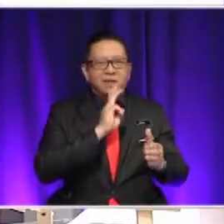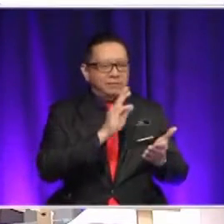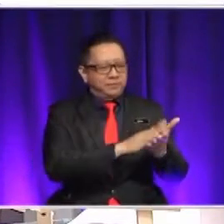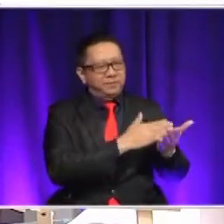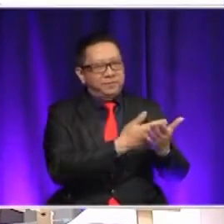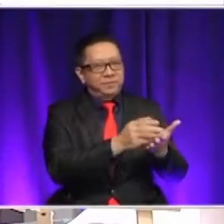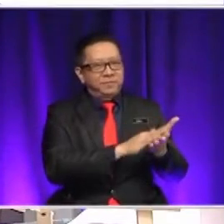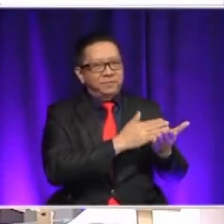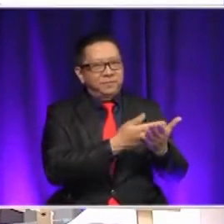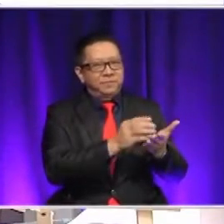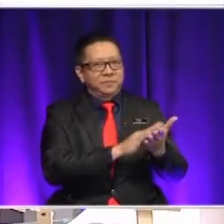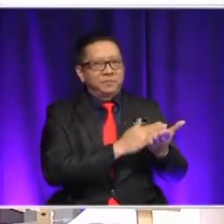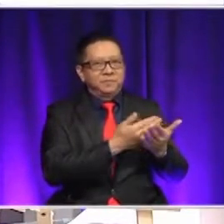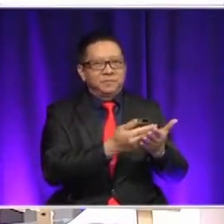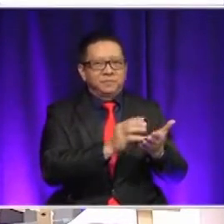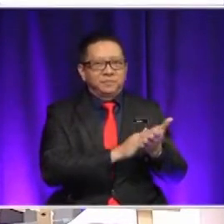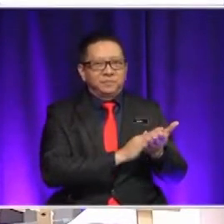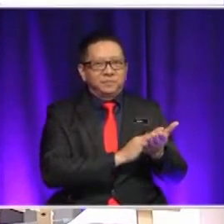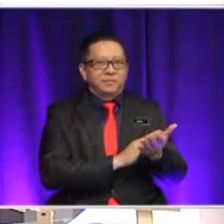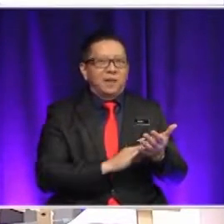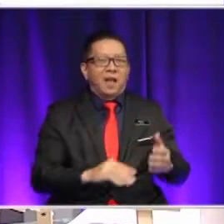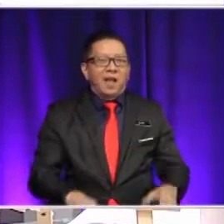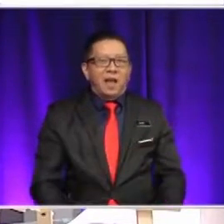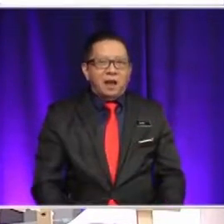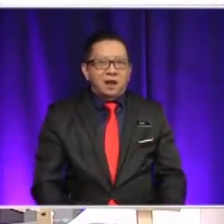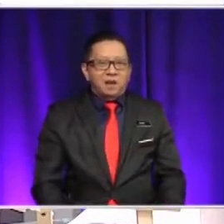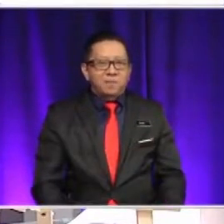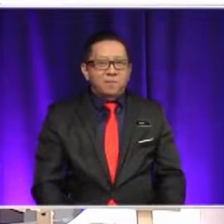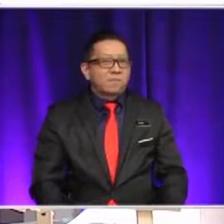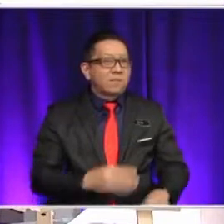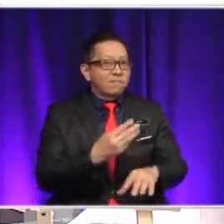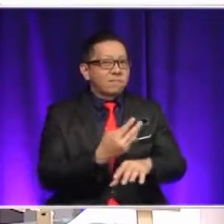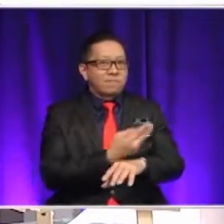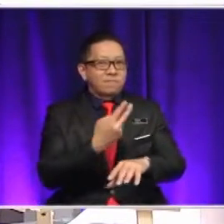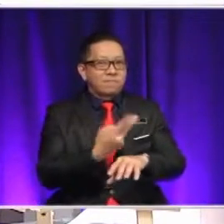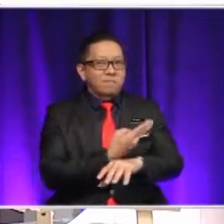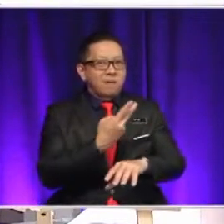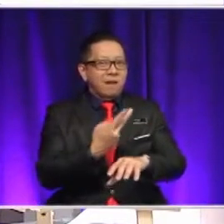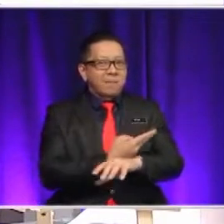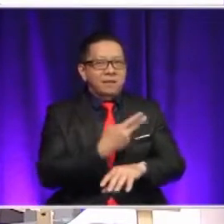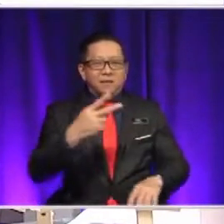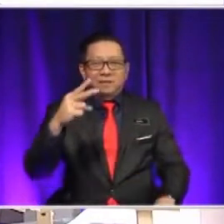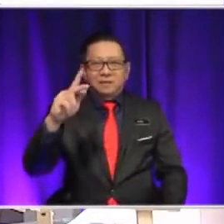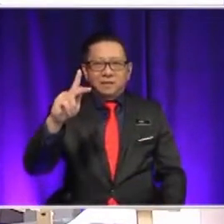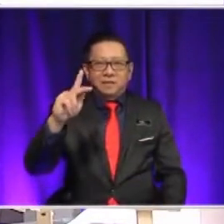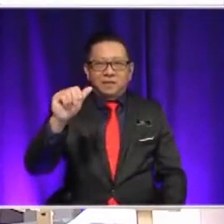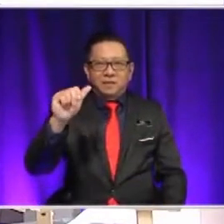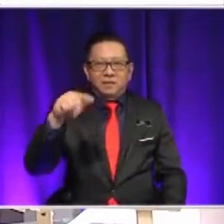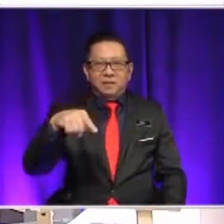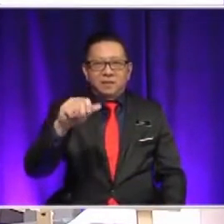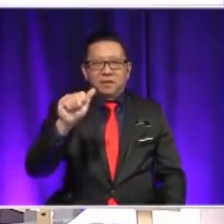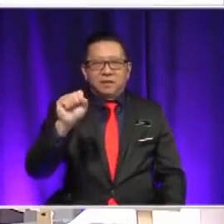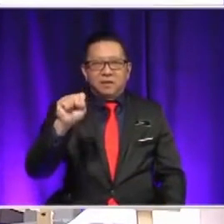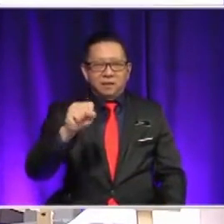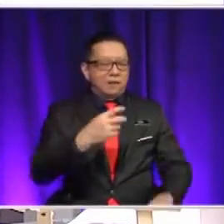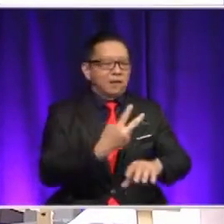akhlak yang seterusnya Irak kapan ah kapas yang kalau kita Najwa anak gunung untuk cuci